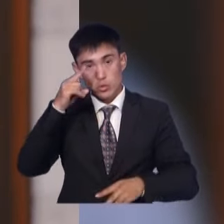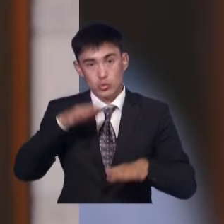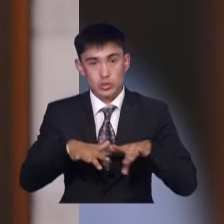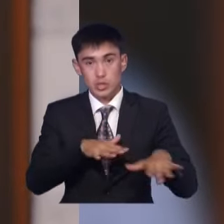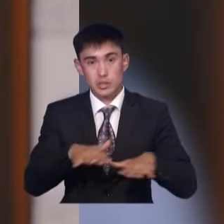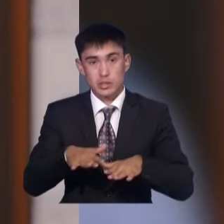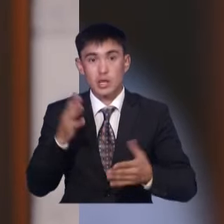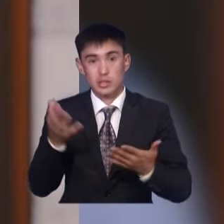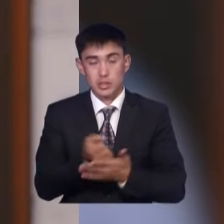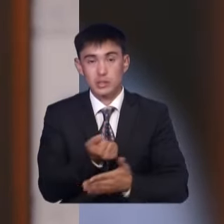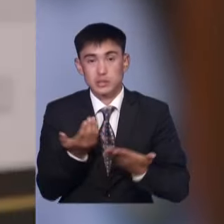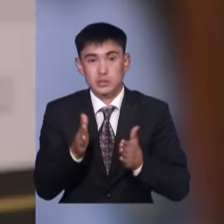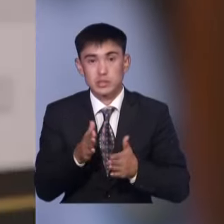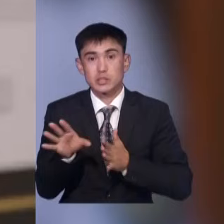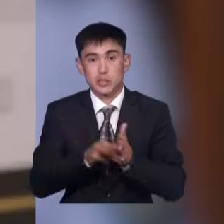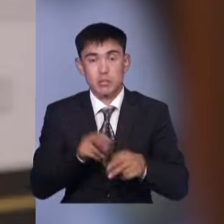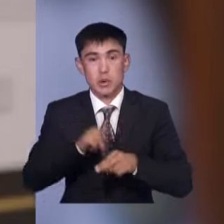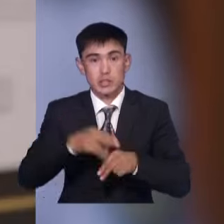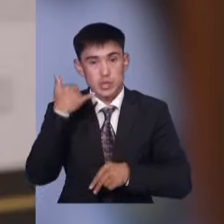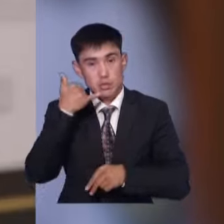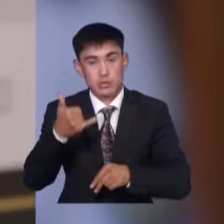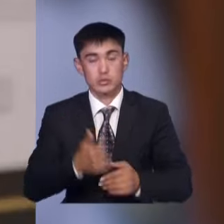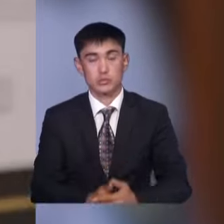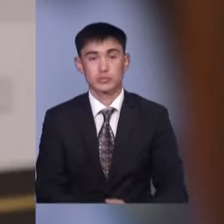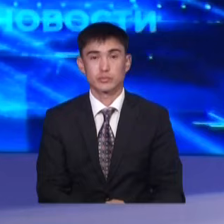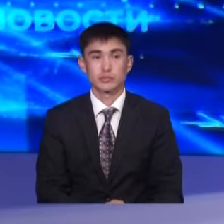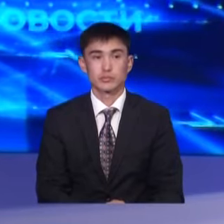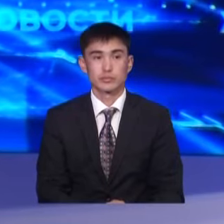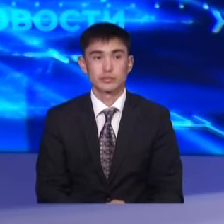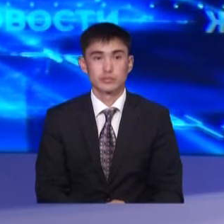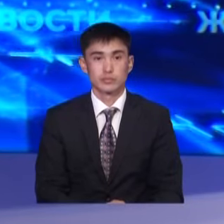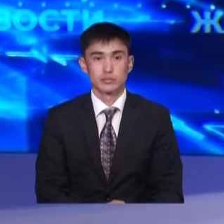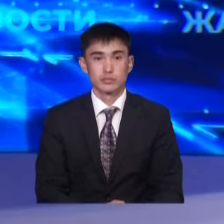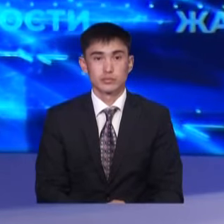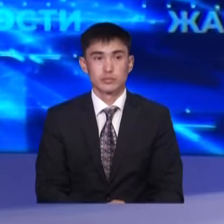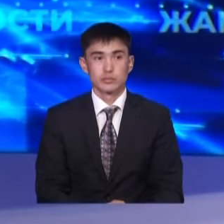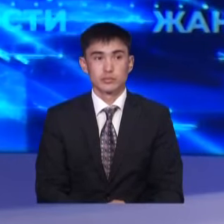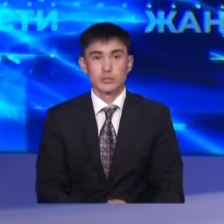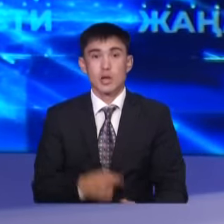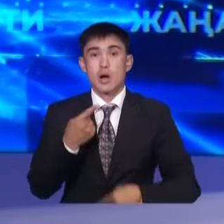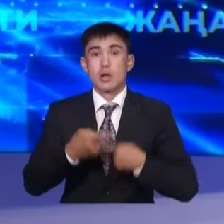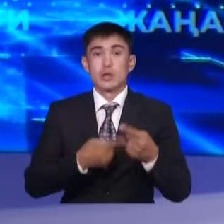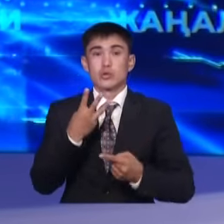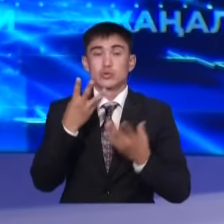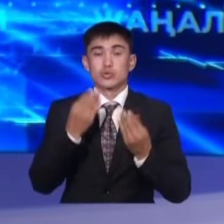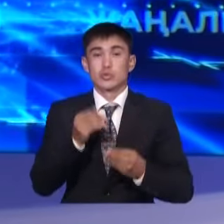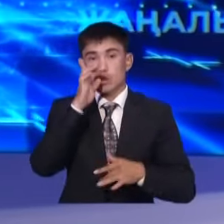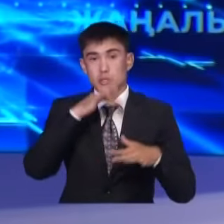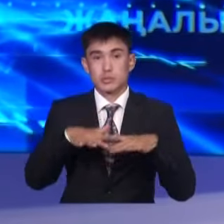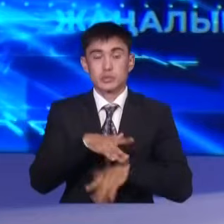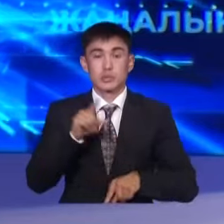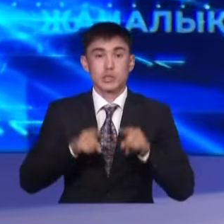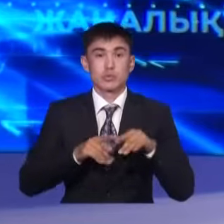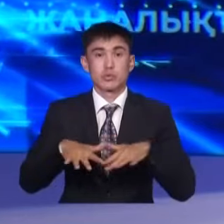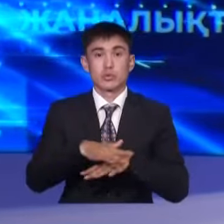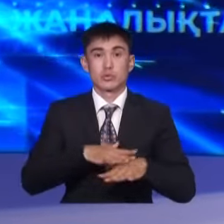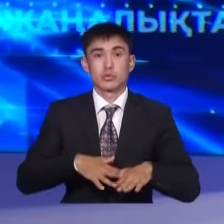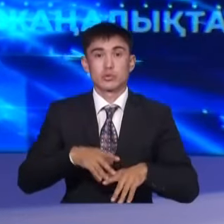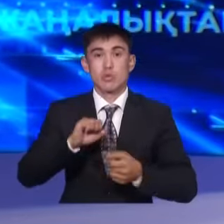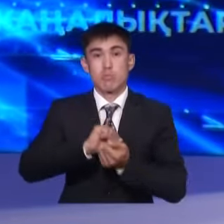әрекеттер анықталған жағдайда дереу полицияға хабарласу қажет. Алдағы үш күнде еліміздің кейбір